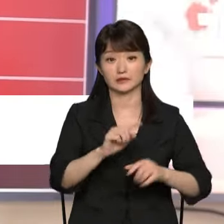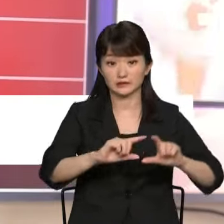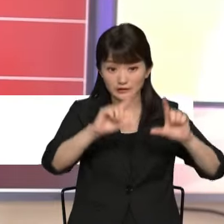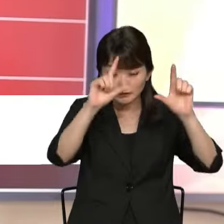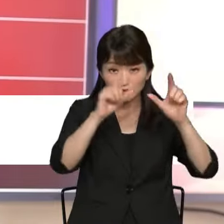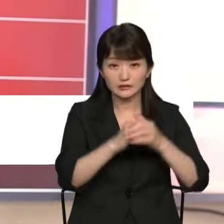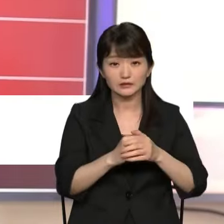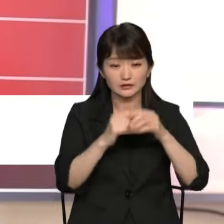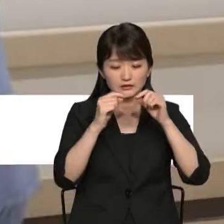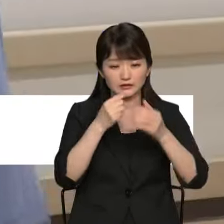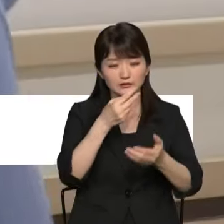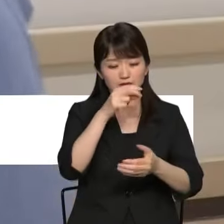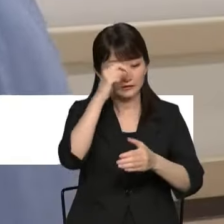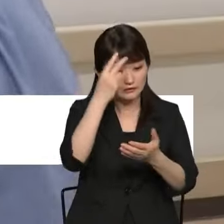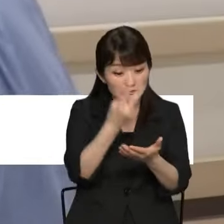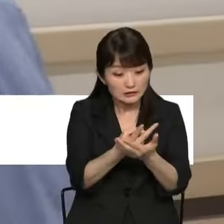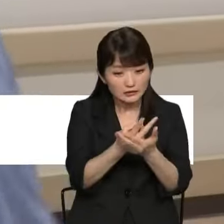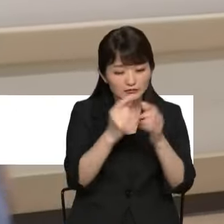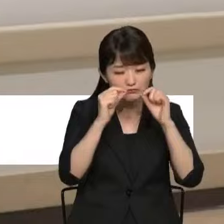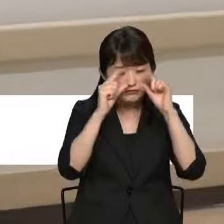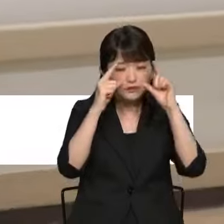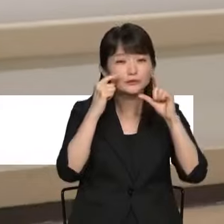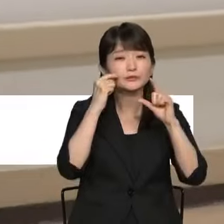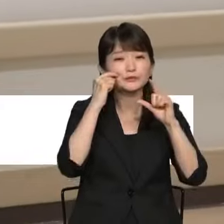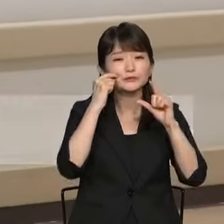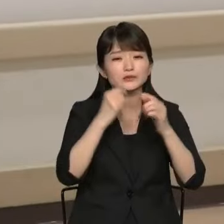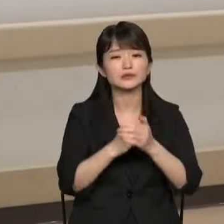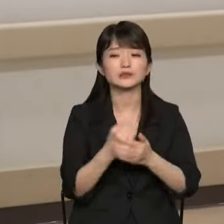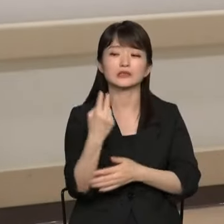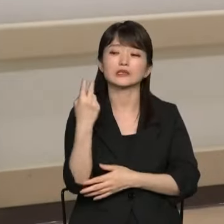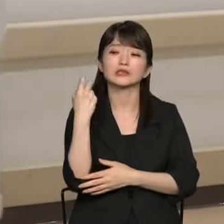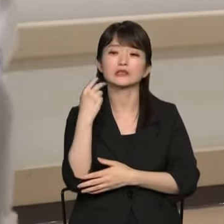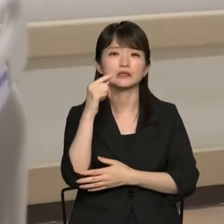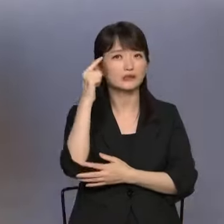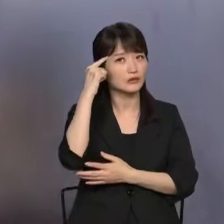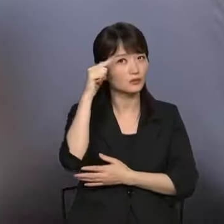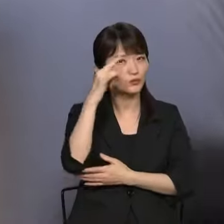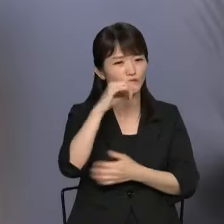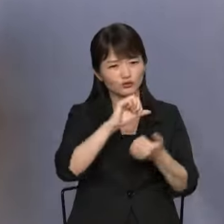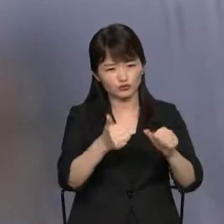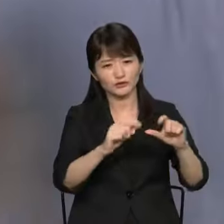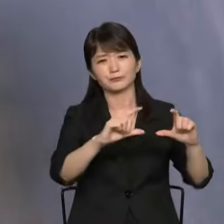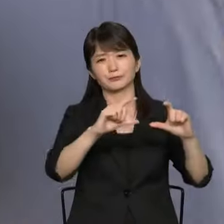그날로 다시는 눈뜨지 못한 채 이틀 전 뇌사 판정을 받았습니다.